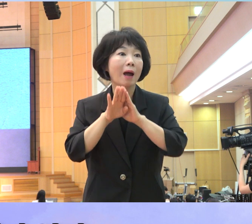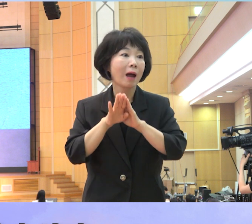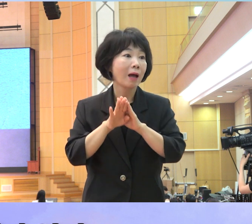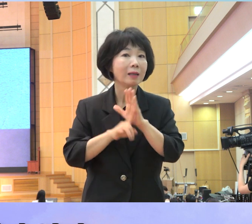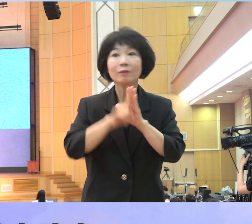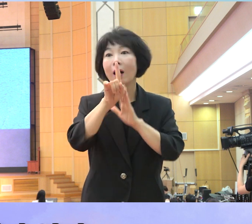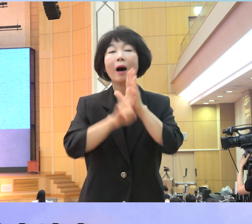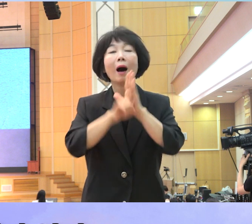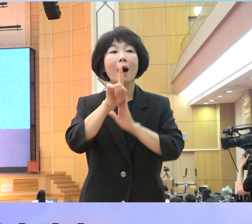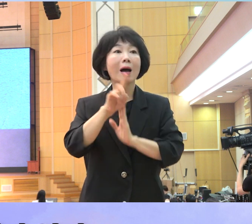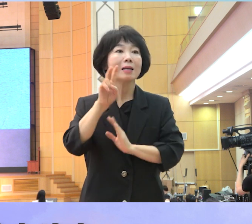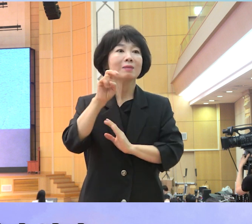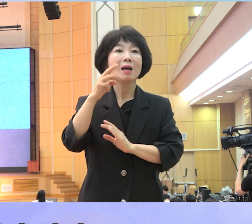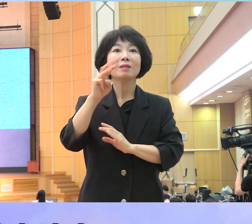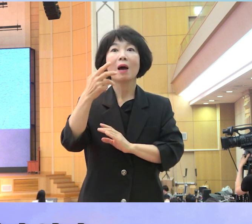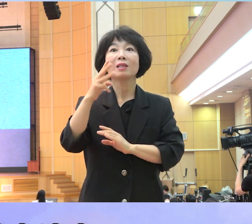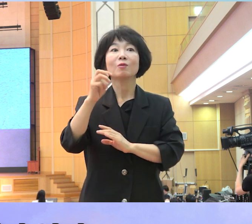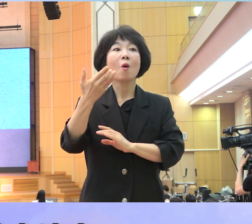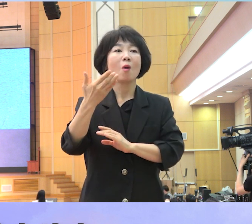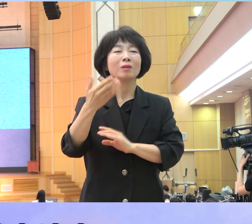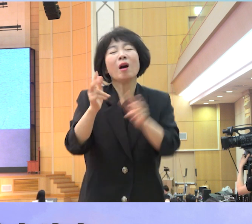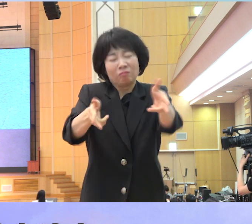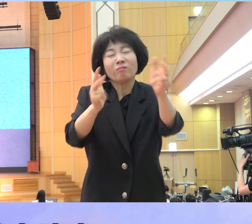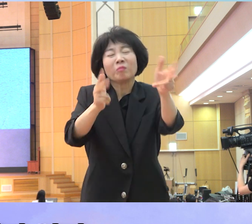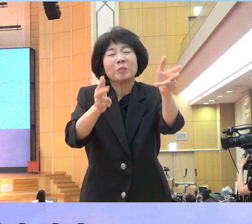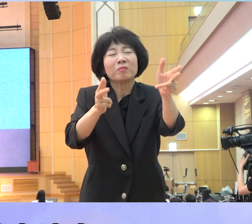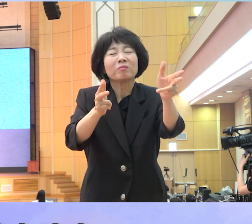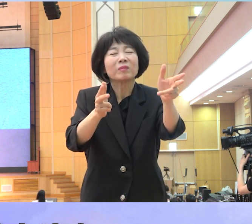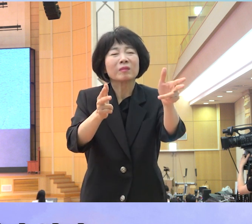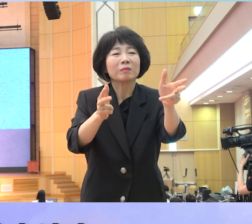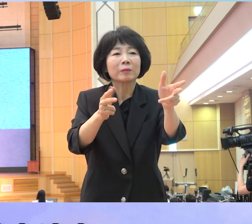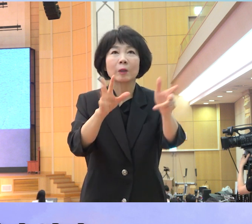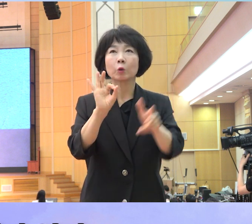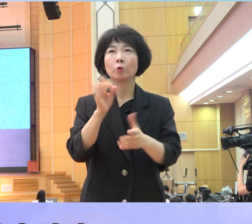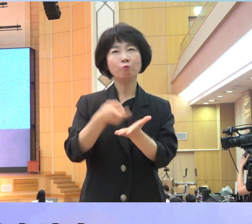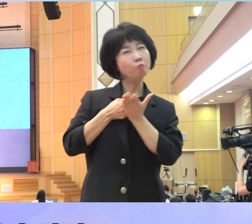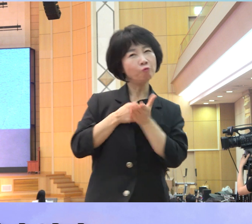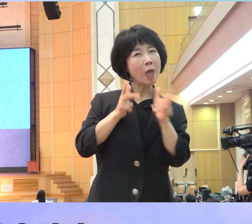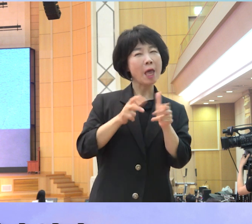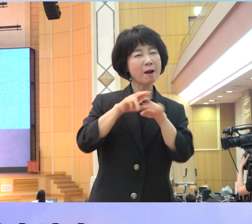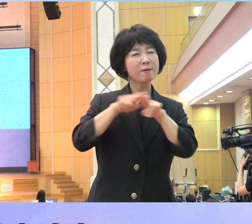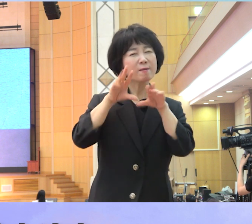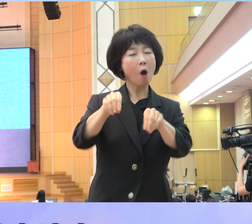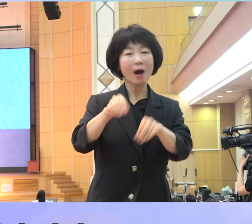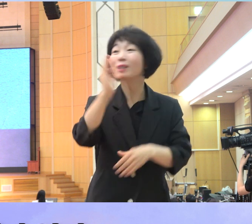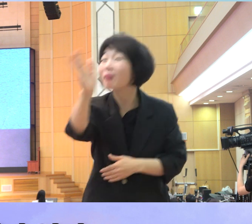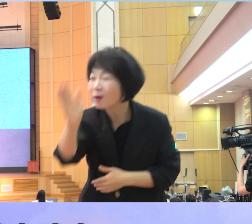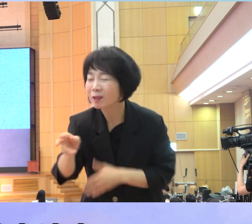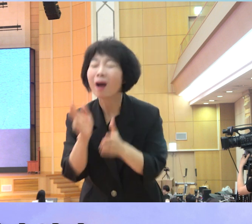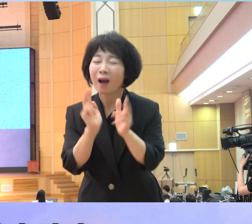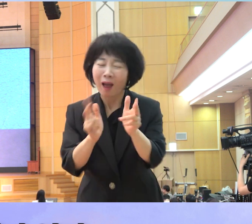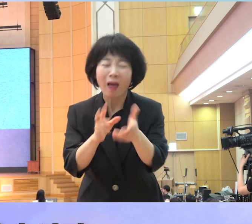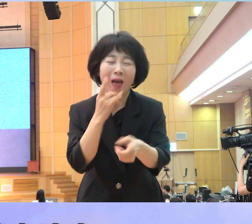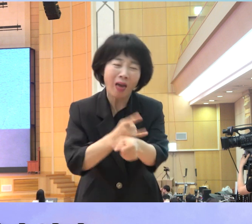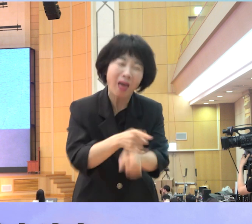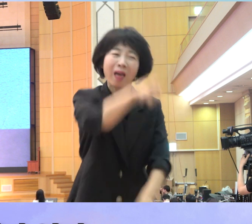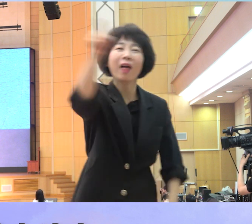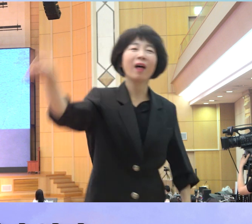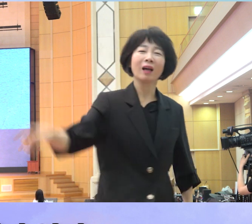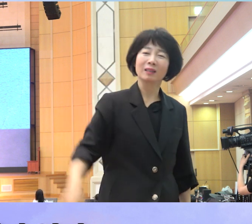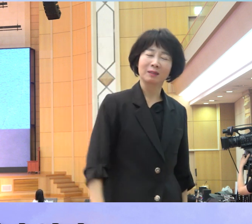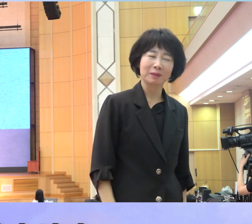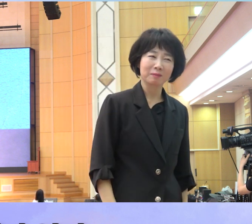28도까지 올라가는데 아끼지 마시고 에어컨 틀고 사세요. 너무, 제가 이번 주에